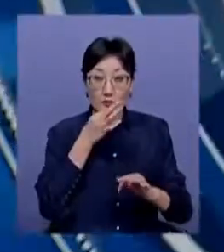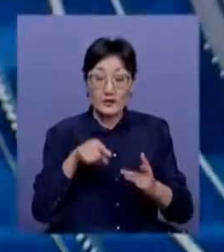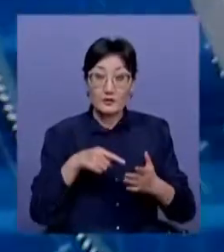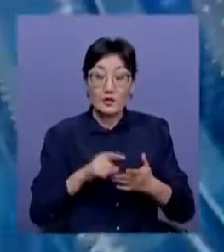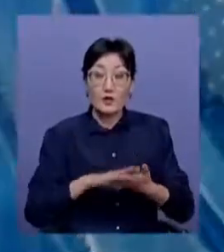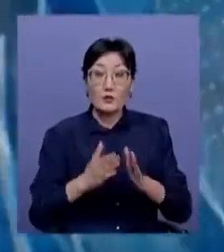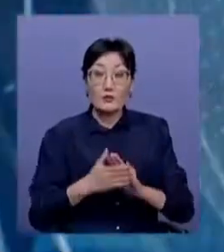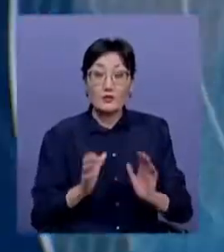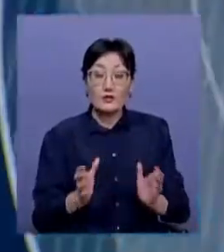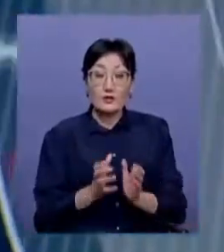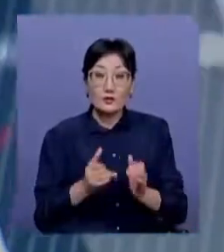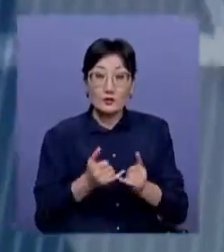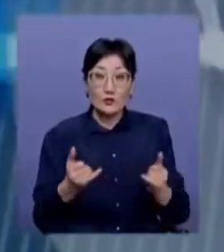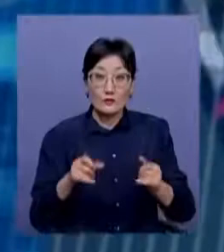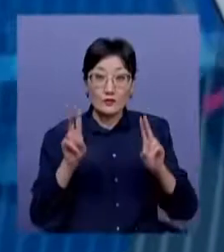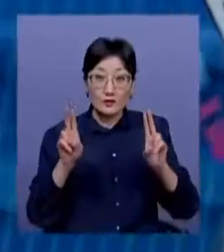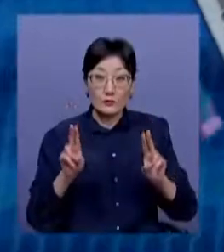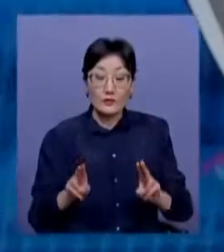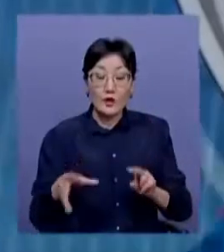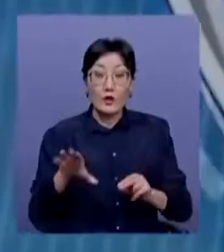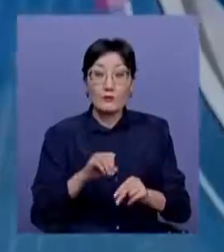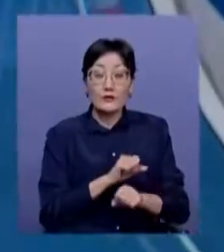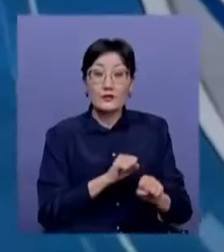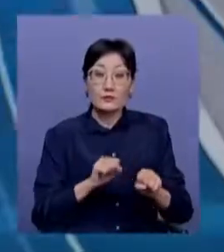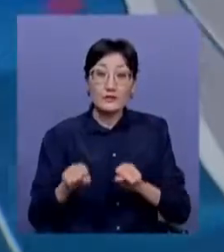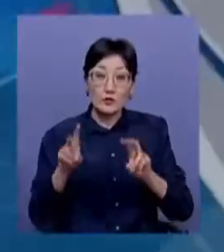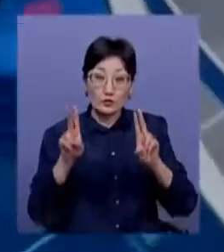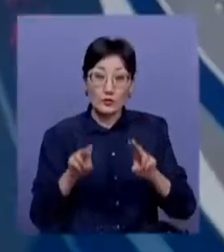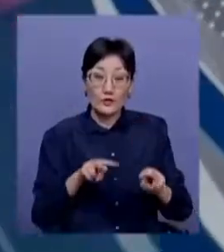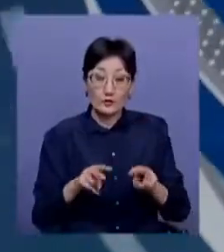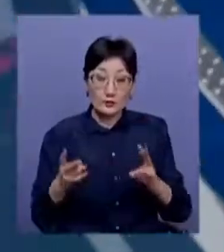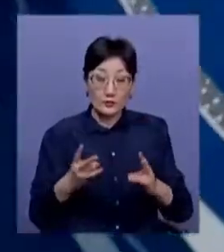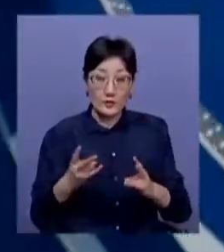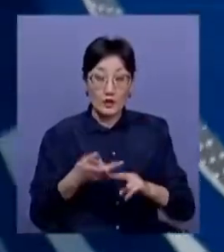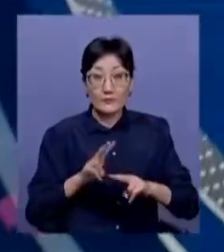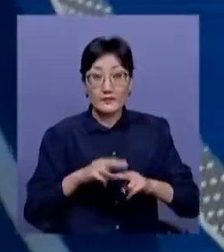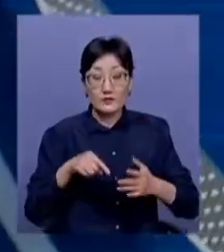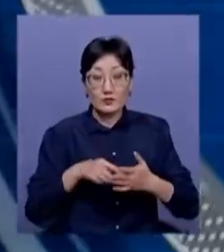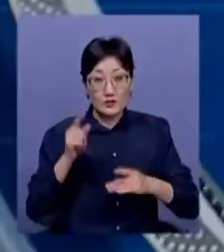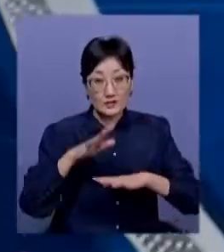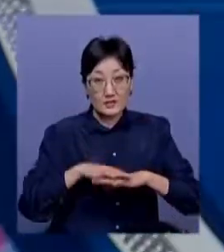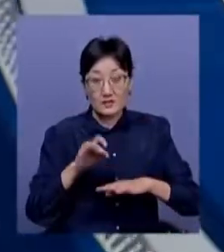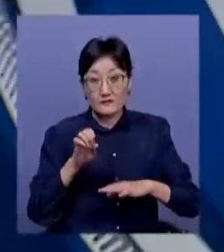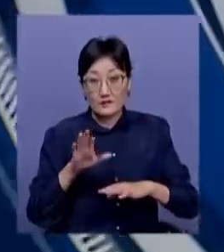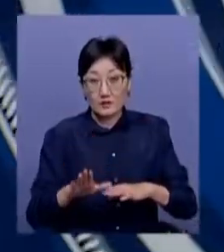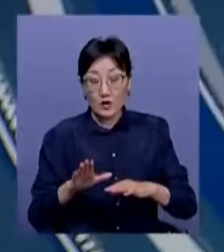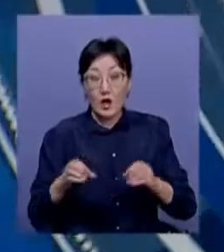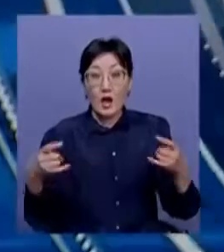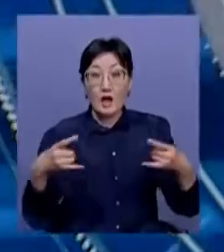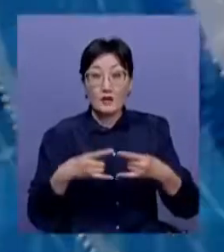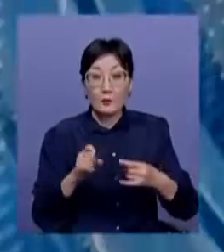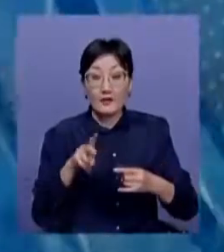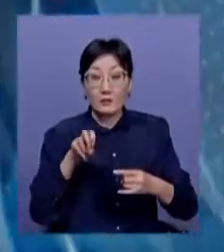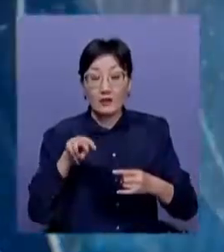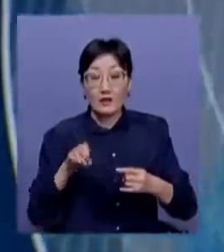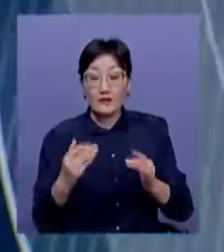Шаһардағы жағдайды сақтап қалу үшін талап етілетін барлық сақтық шараларын ұстану керек. Бұл туралы қала әкімі Бақытжан Сағынтаев арнамыздың